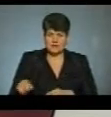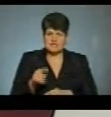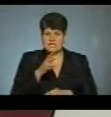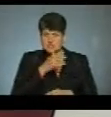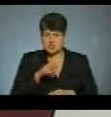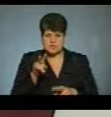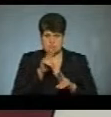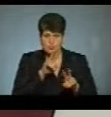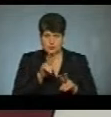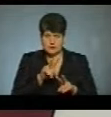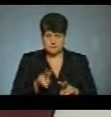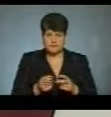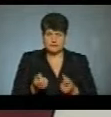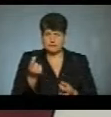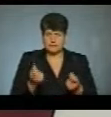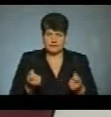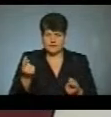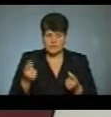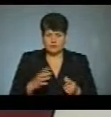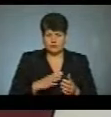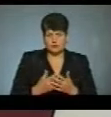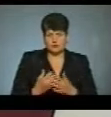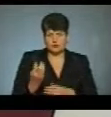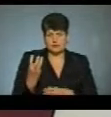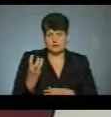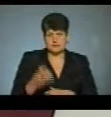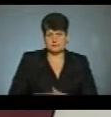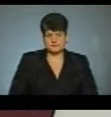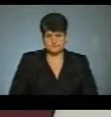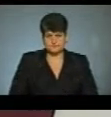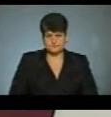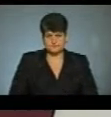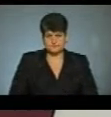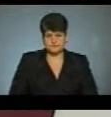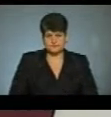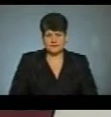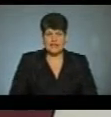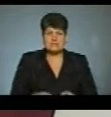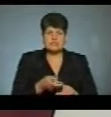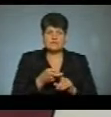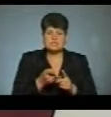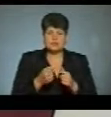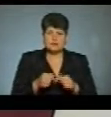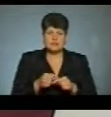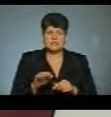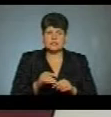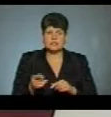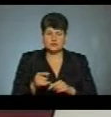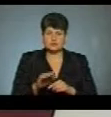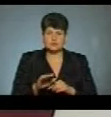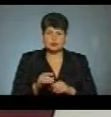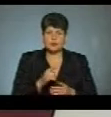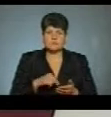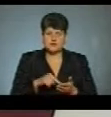час спостереження підозр на COVID-19 було близько 300. З інфекційного відділення Тернопільської міської дитячої